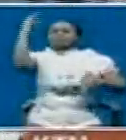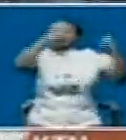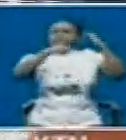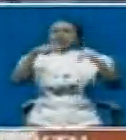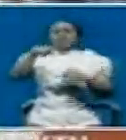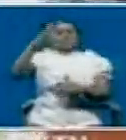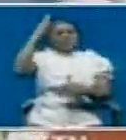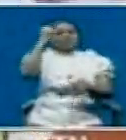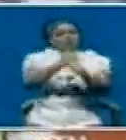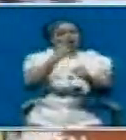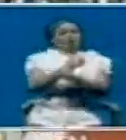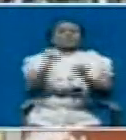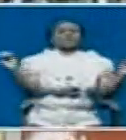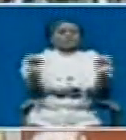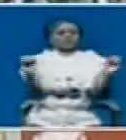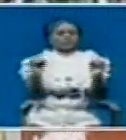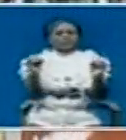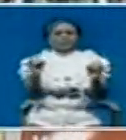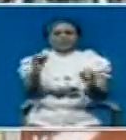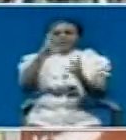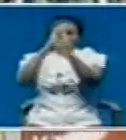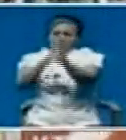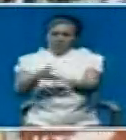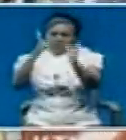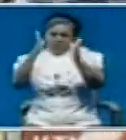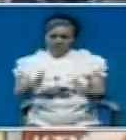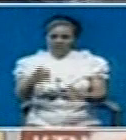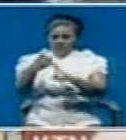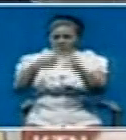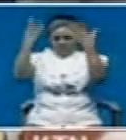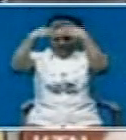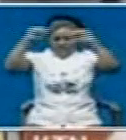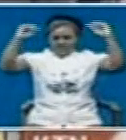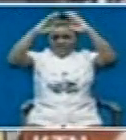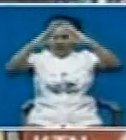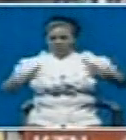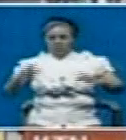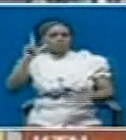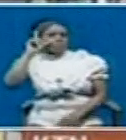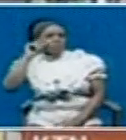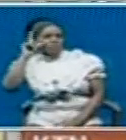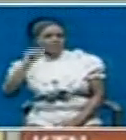bila kufanyia Mombasa kazi. John Juma, KTN, katika ikulu ya rais mjini Mombasa.